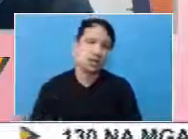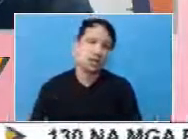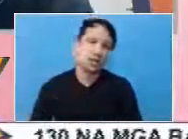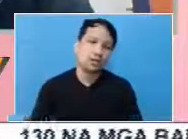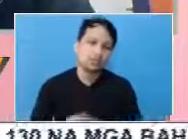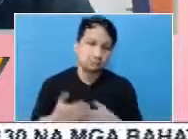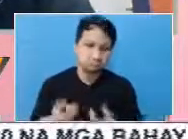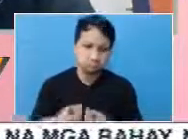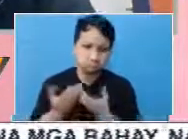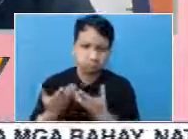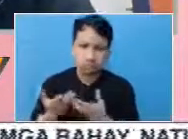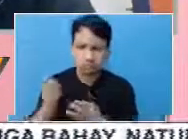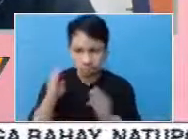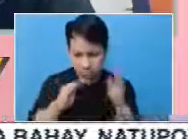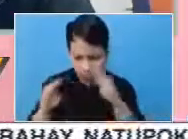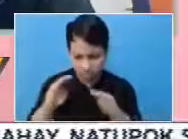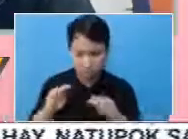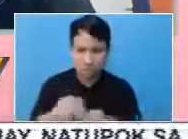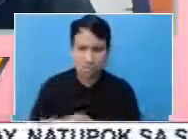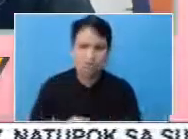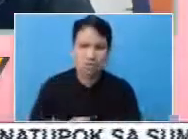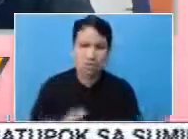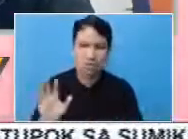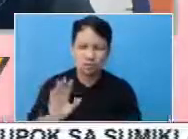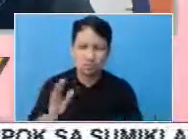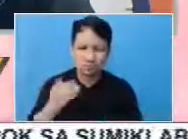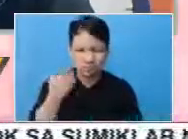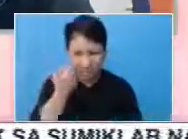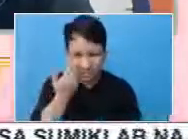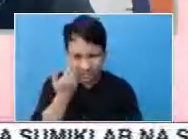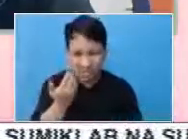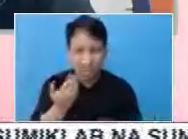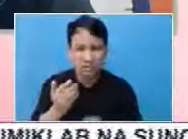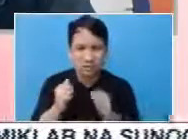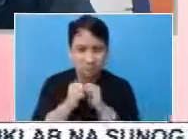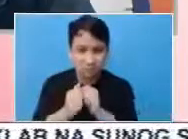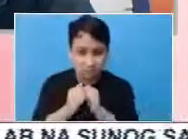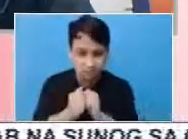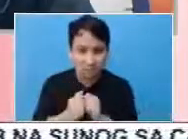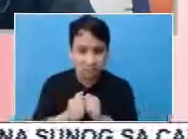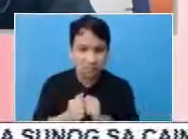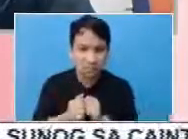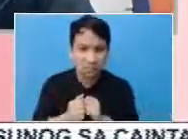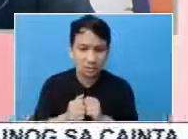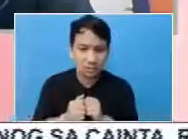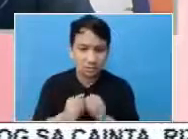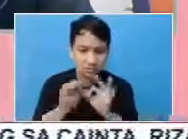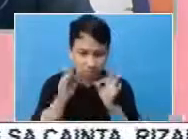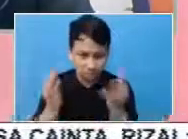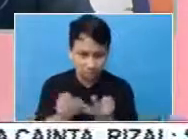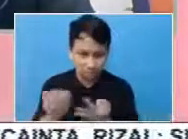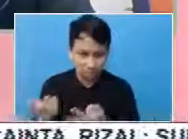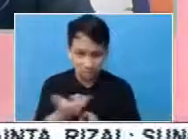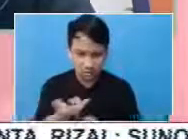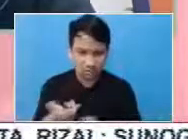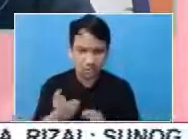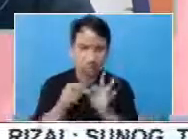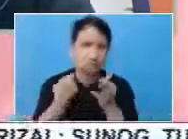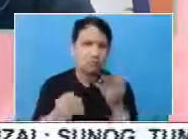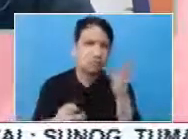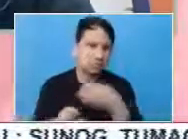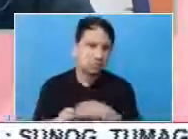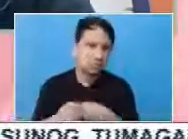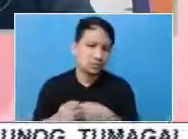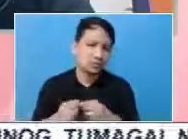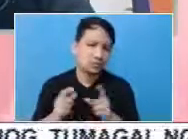kumbaga maagapan o masawata yung posible na mangyari na pagwawala, policeman o ito man ay armado